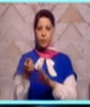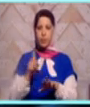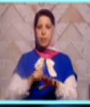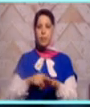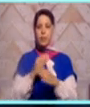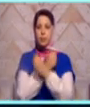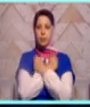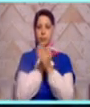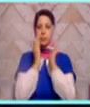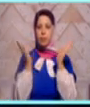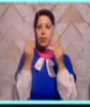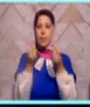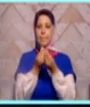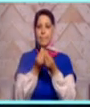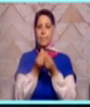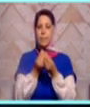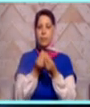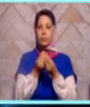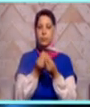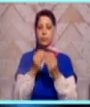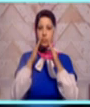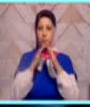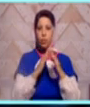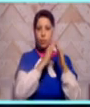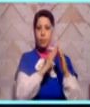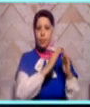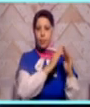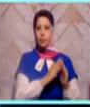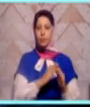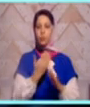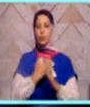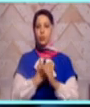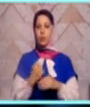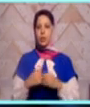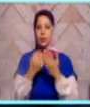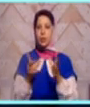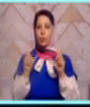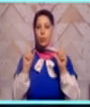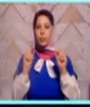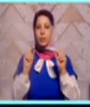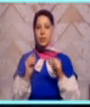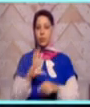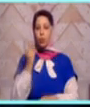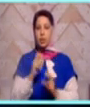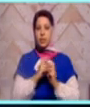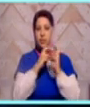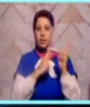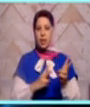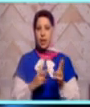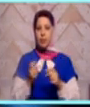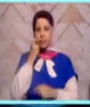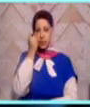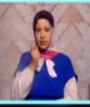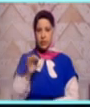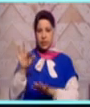مع هضبة الأهرام على أساس يتم تقديم تجربة متفردة للزوار والسائحين، وكذلك أن